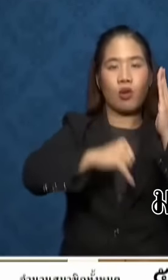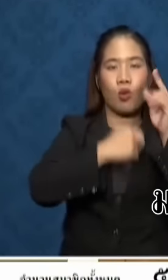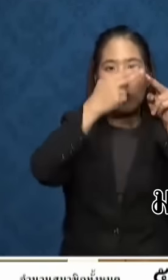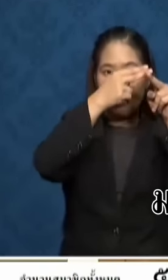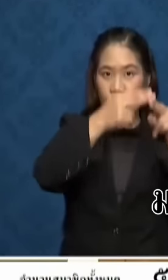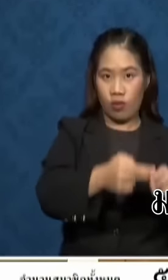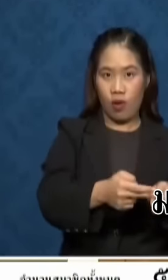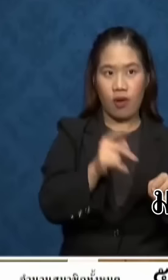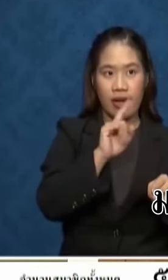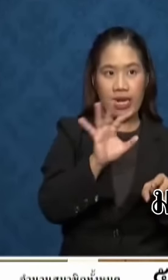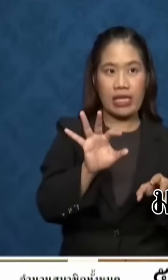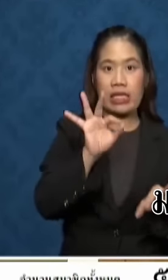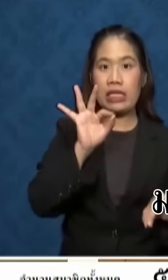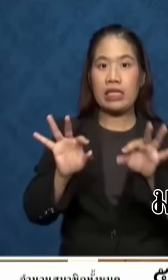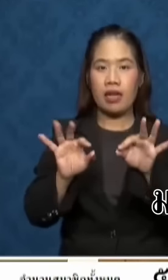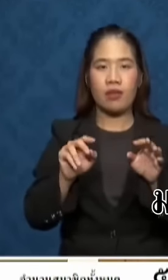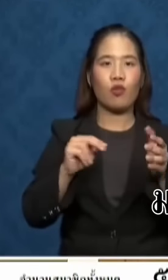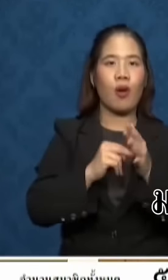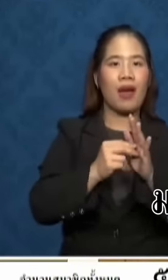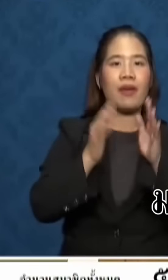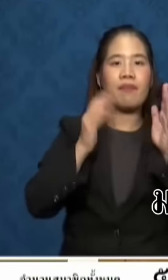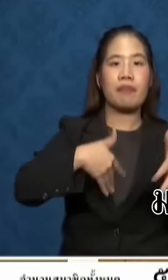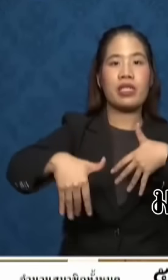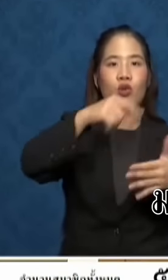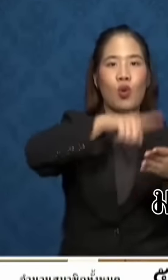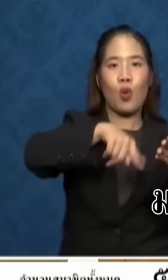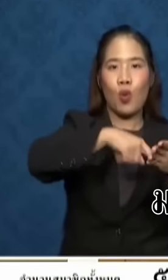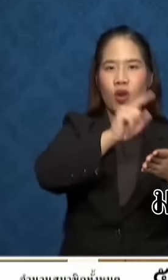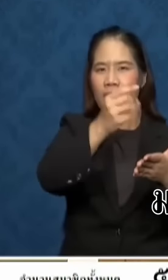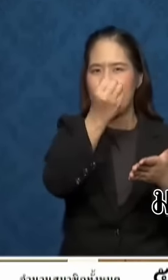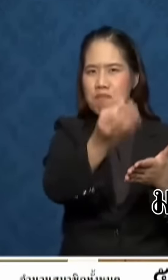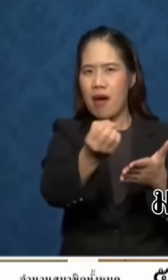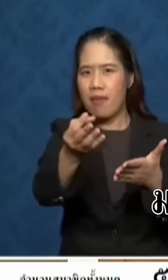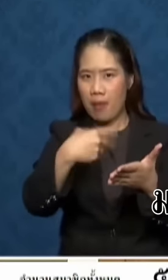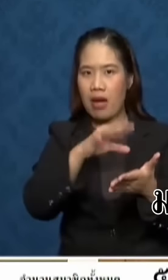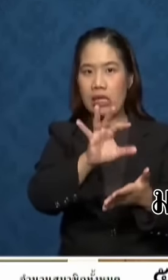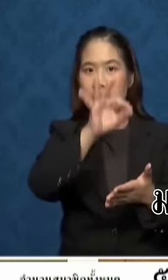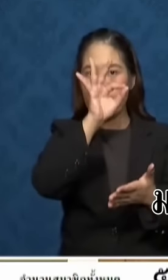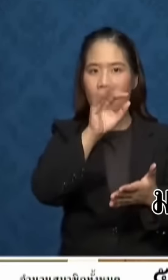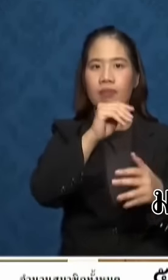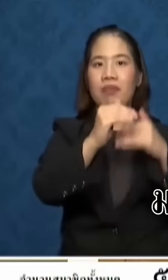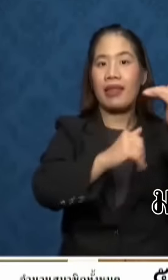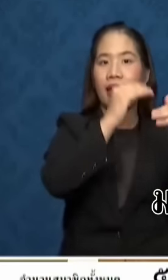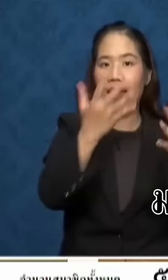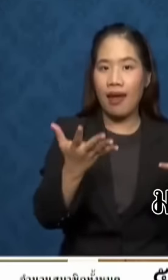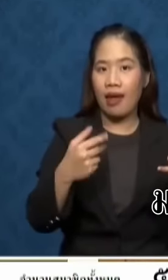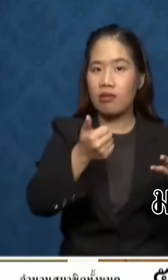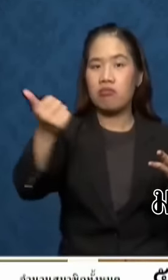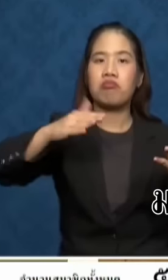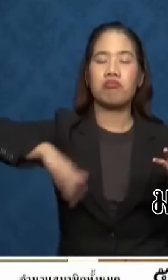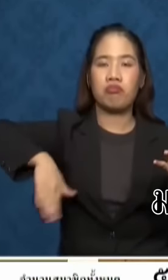ที่เลือกจัหวดอื่นไ้ที่หลังทผูmed cha jenนะครับซึ่ผมเอง="